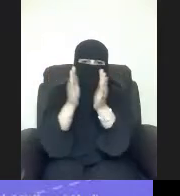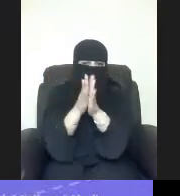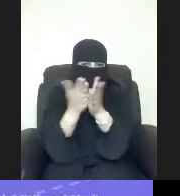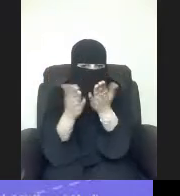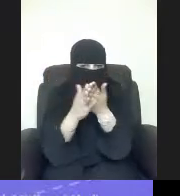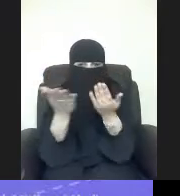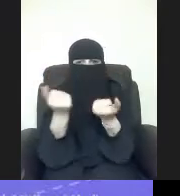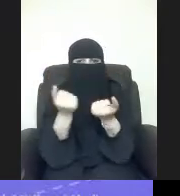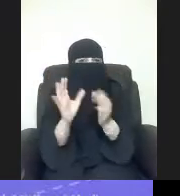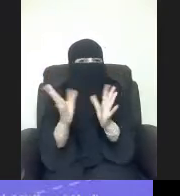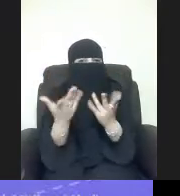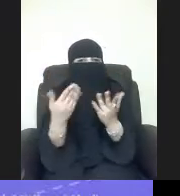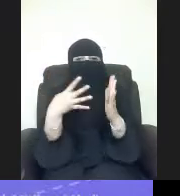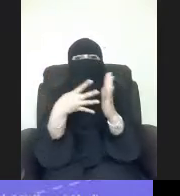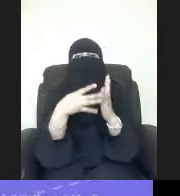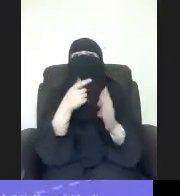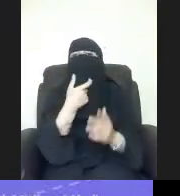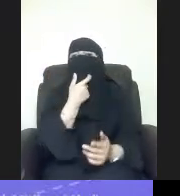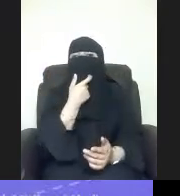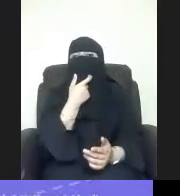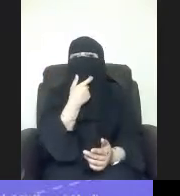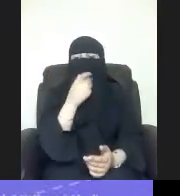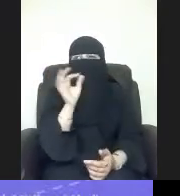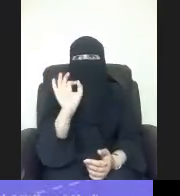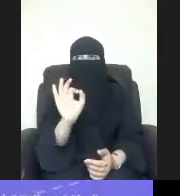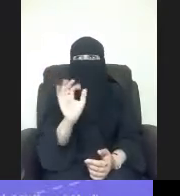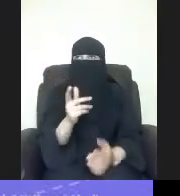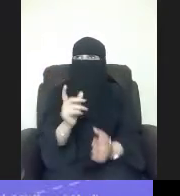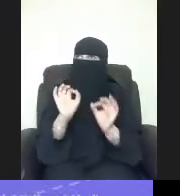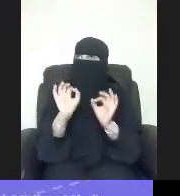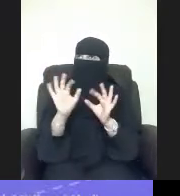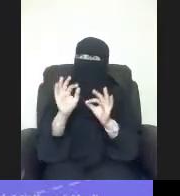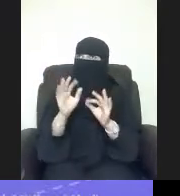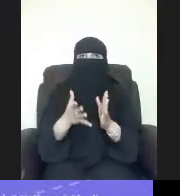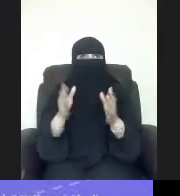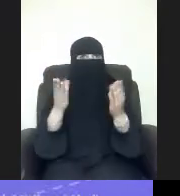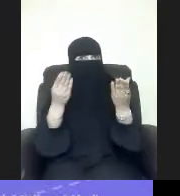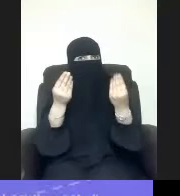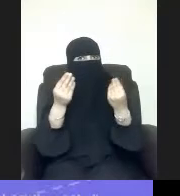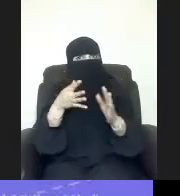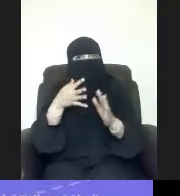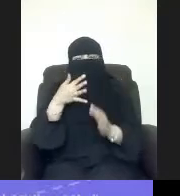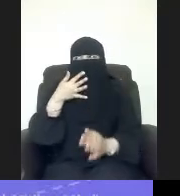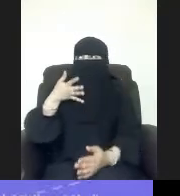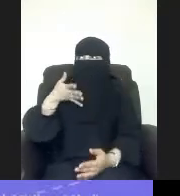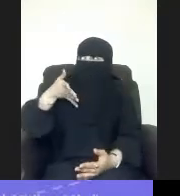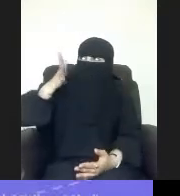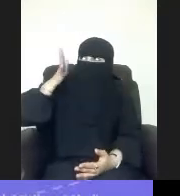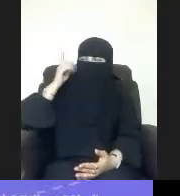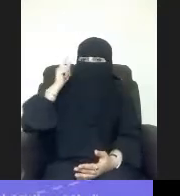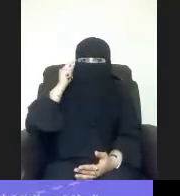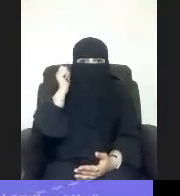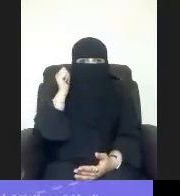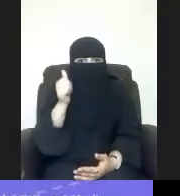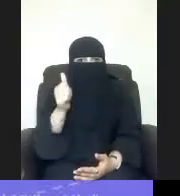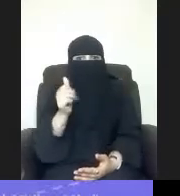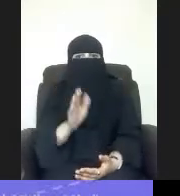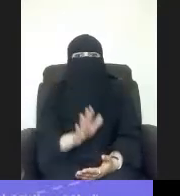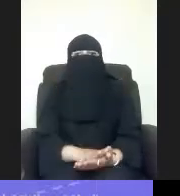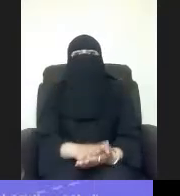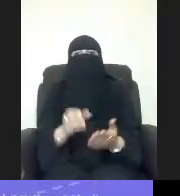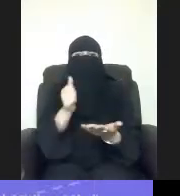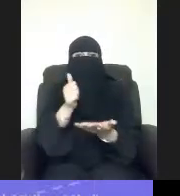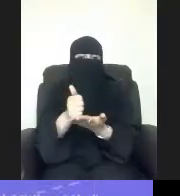يعني لدينا نموذجان طبعا لتعليم الكبار، هذا أساسا. نتائج الحقيقة الدراسات ما